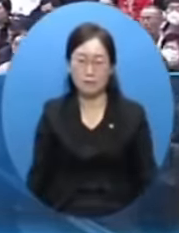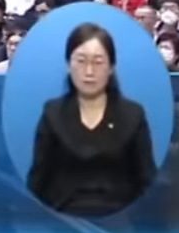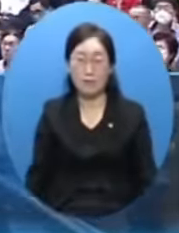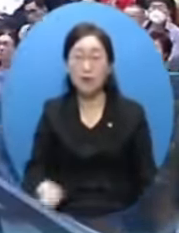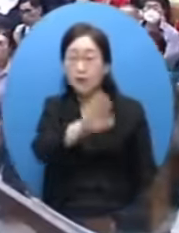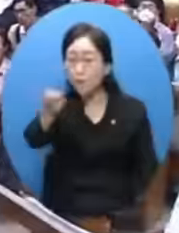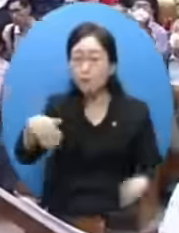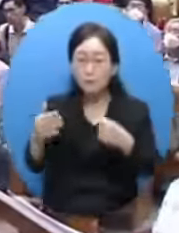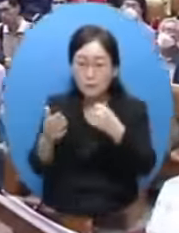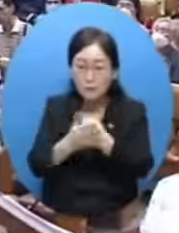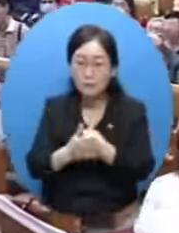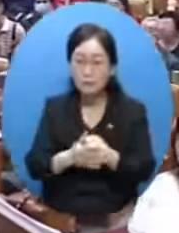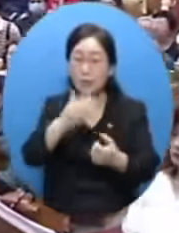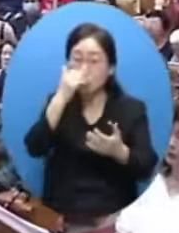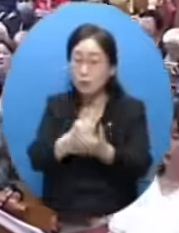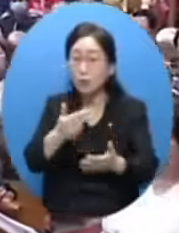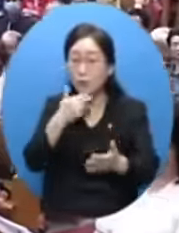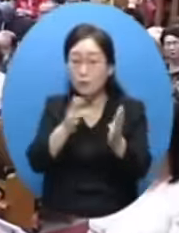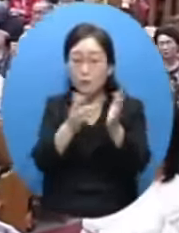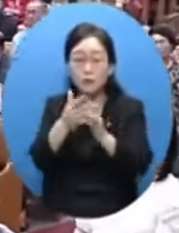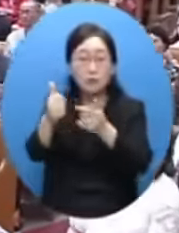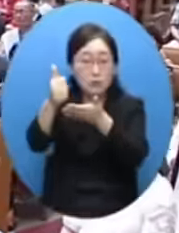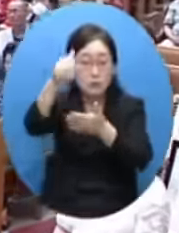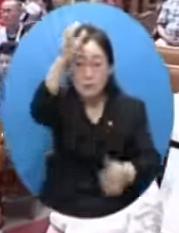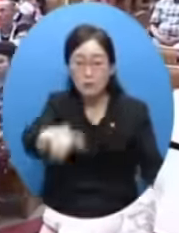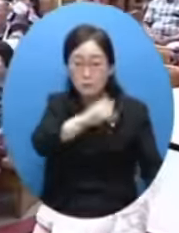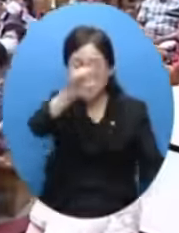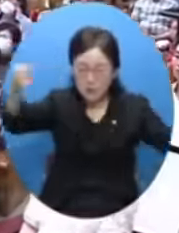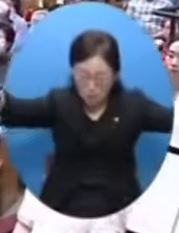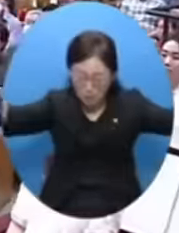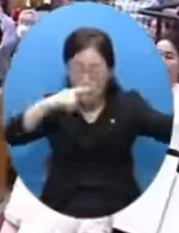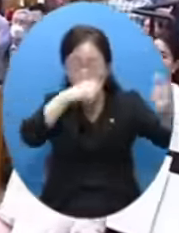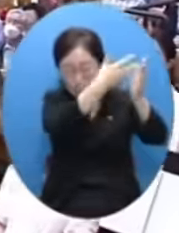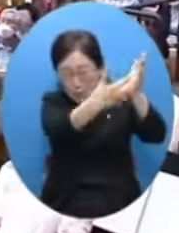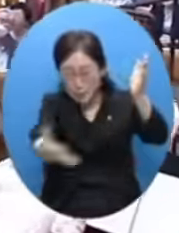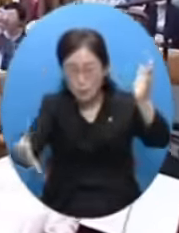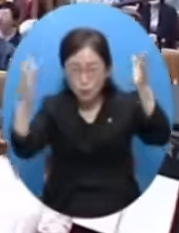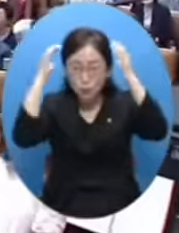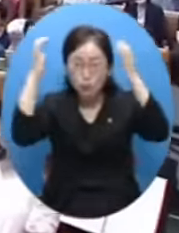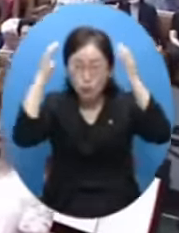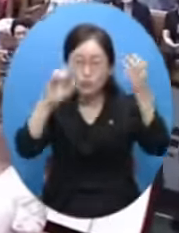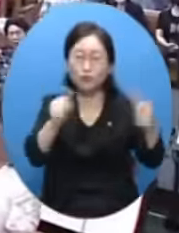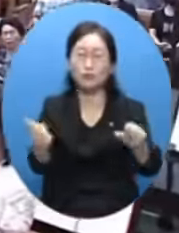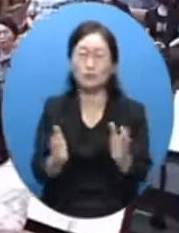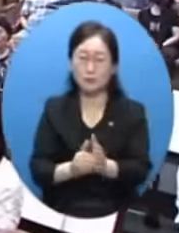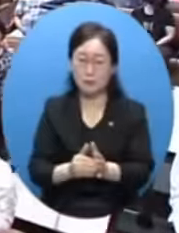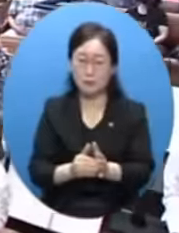우리 때문에 죄 없으신 예수님이 십자가 달려 피 흘려 고통 가운데 돌아가신 것입니다.